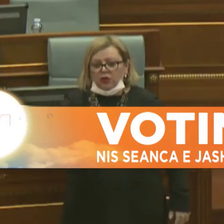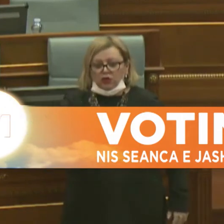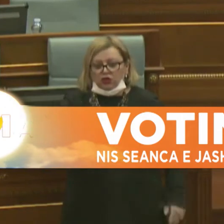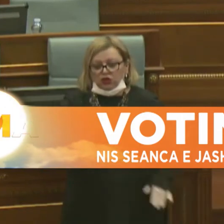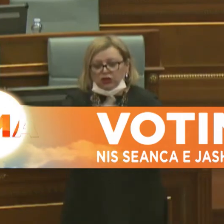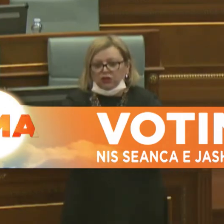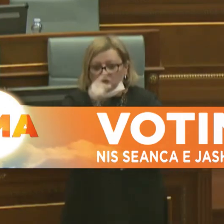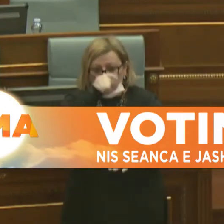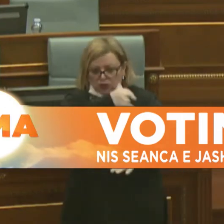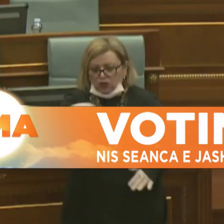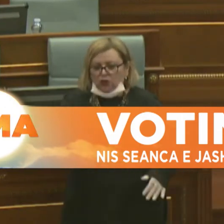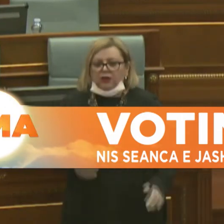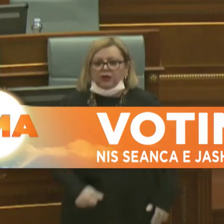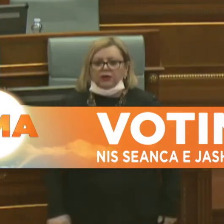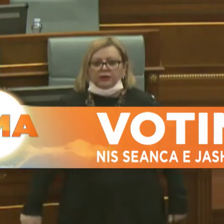dhe lokal.